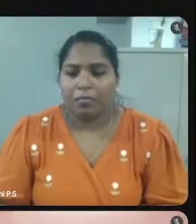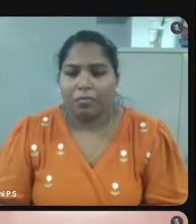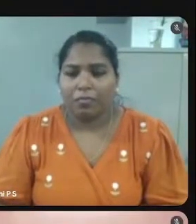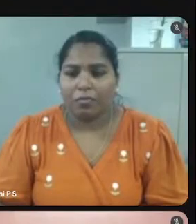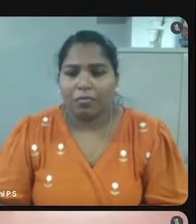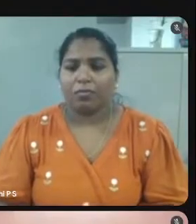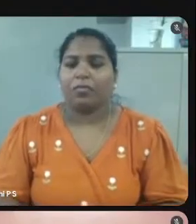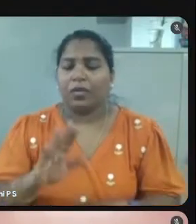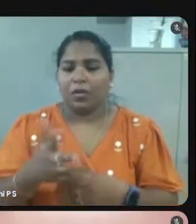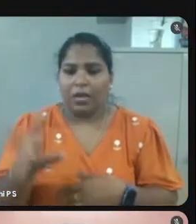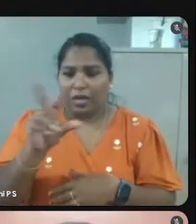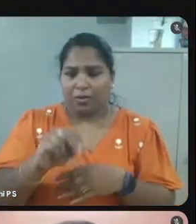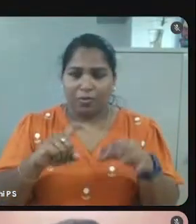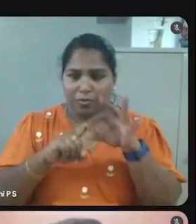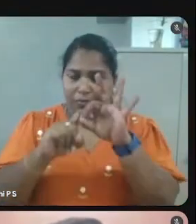ഒരു ക്വസ്റ്റ്യൻ കൂടെ